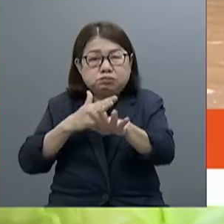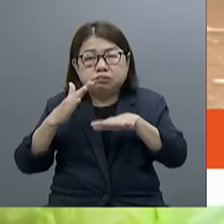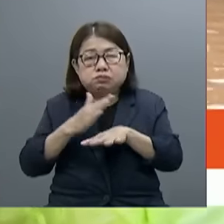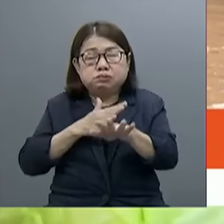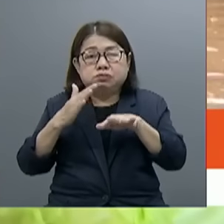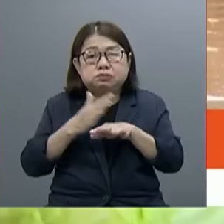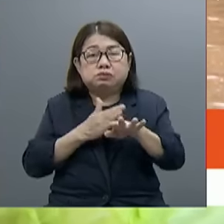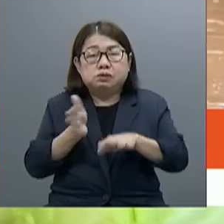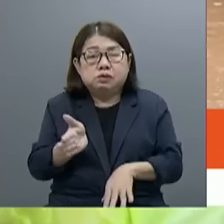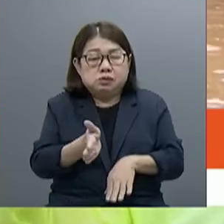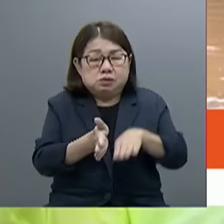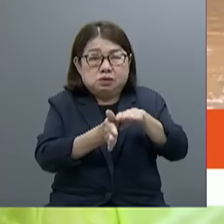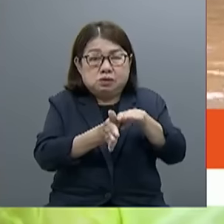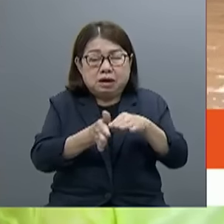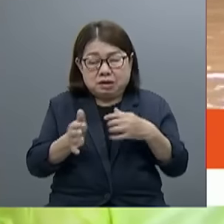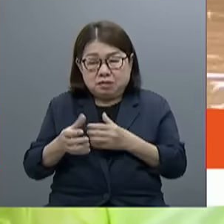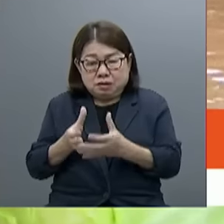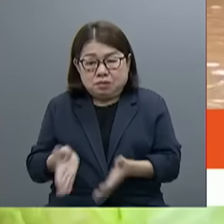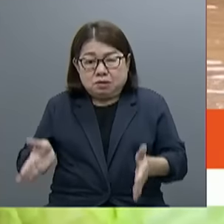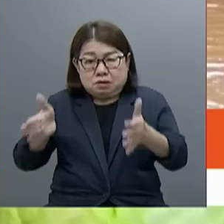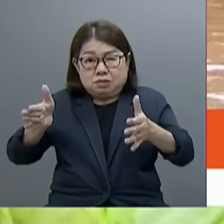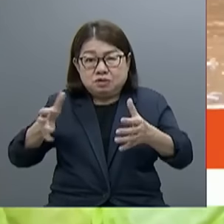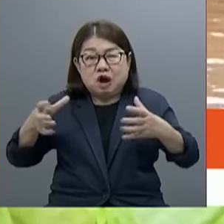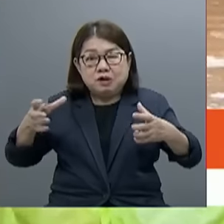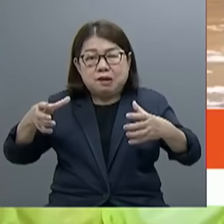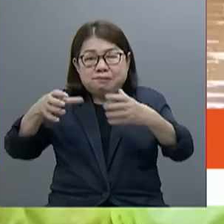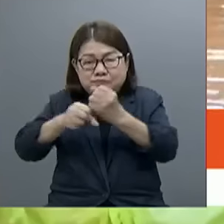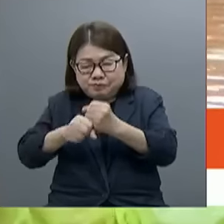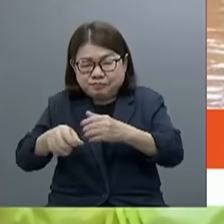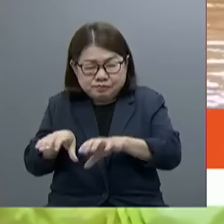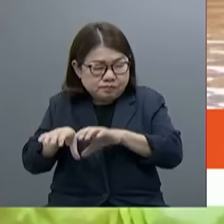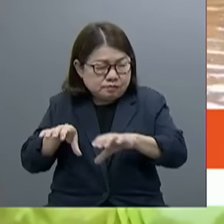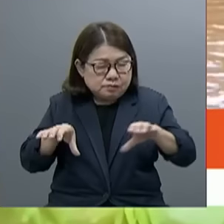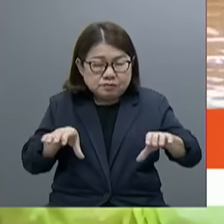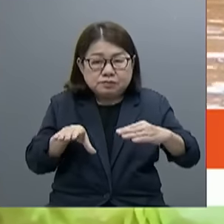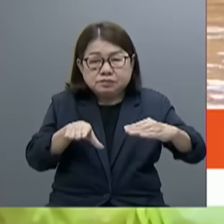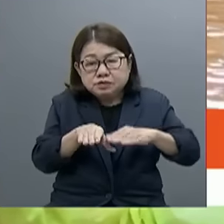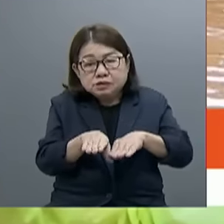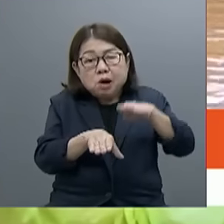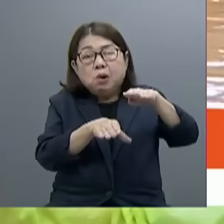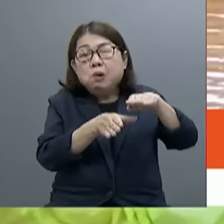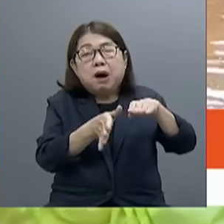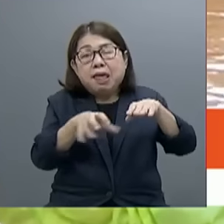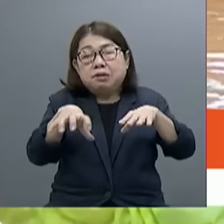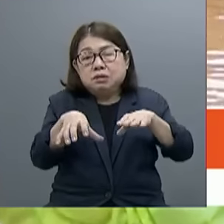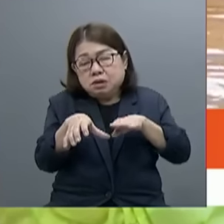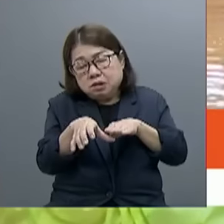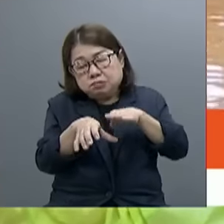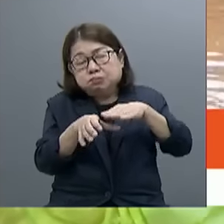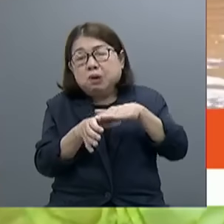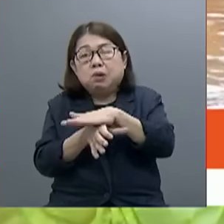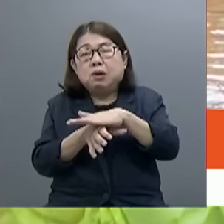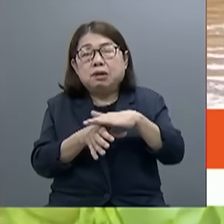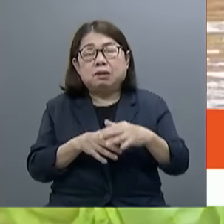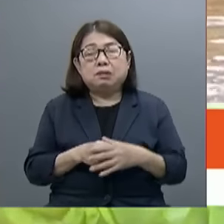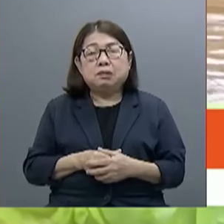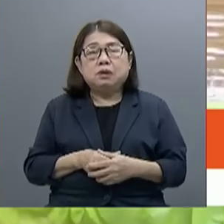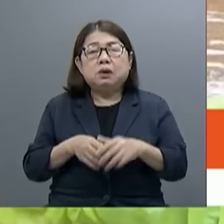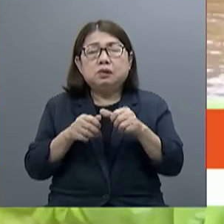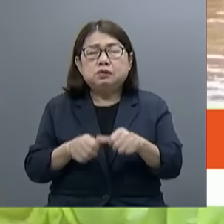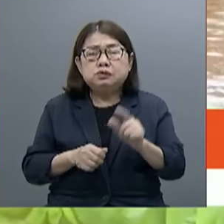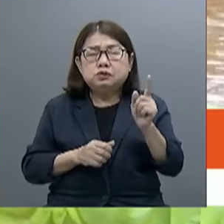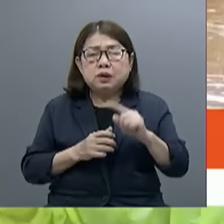เลยเลยระดับบิ๊กแบ็คที่เราวางไว้แล้วมันเข้ามาจุดบริเวณบ้านที่มันติดน้ำตอนนี้ที่มันทะลุผ่านมาได้ก็จะเป็นบริเวณ